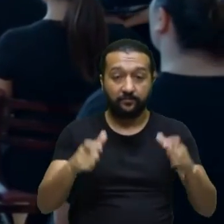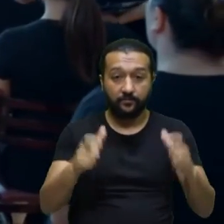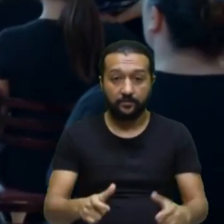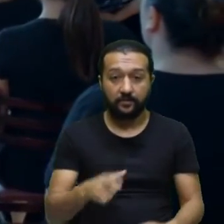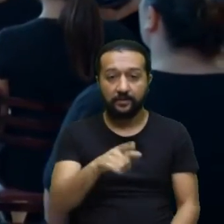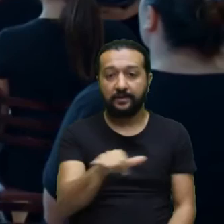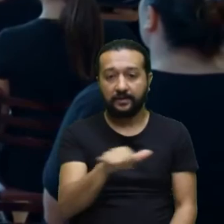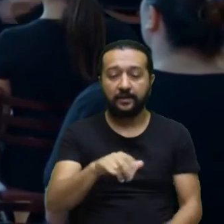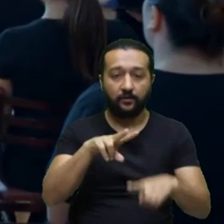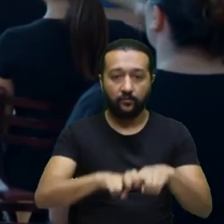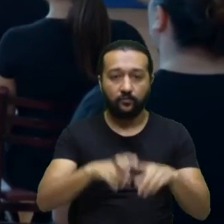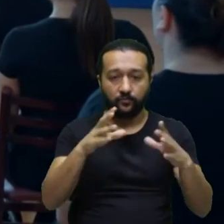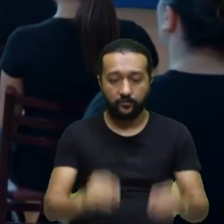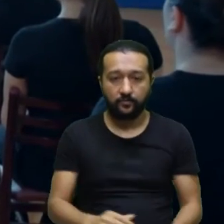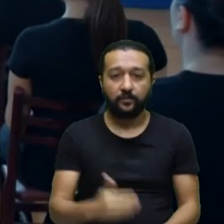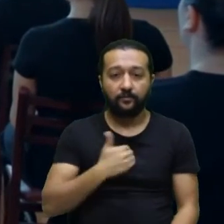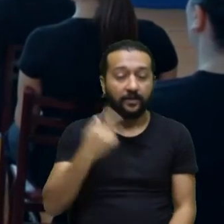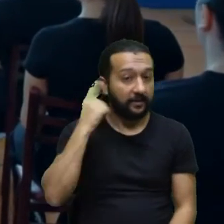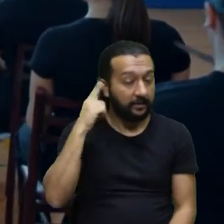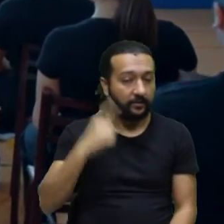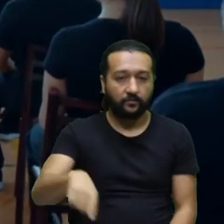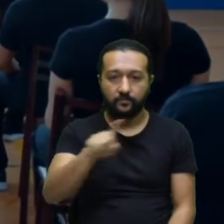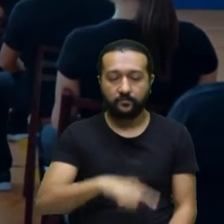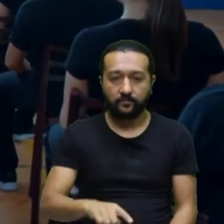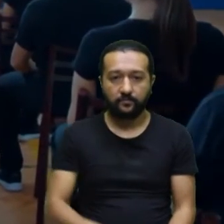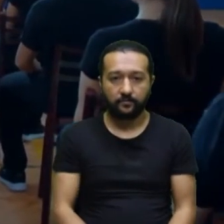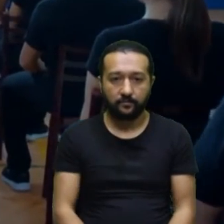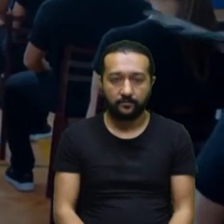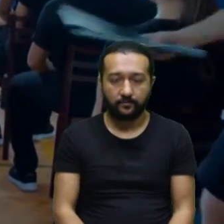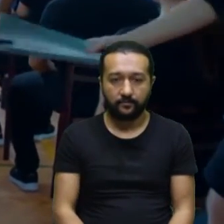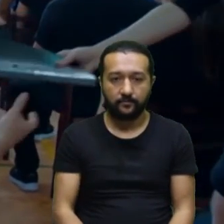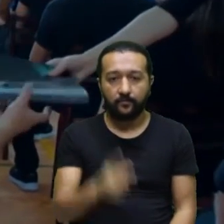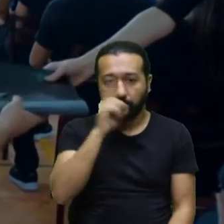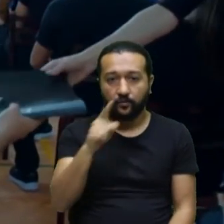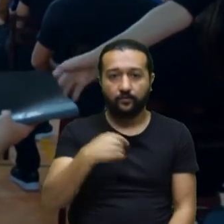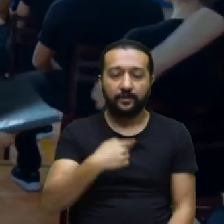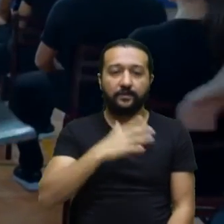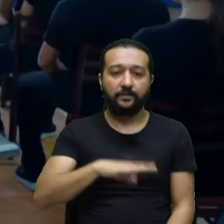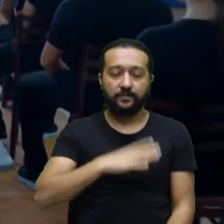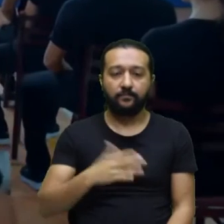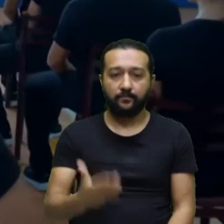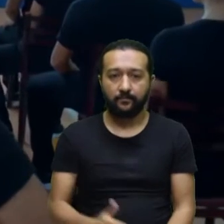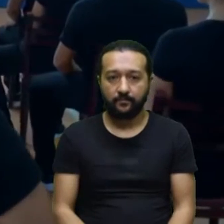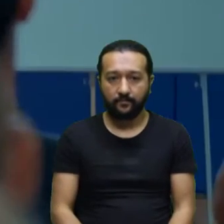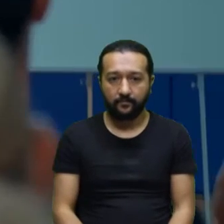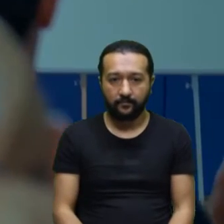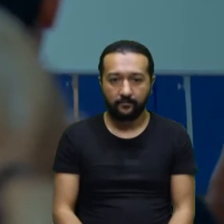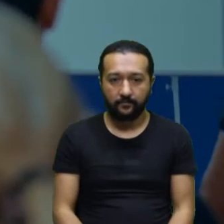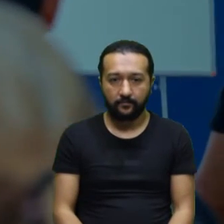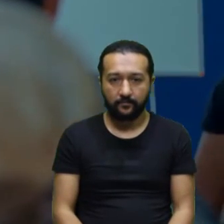Şimdi burada yan yana oturmuş beni dinliyorsunuz. Çünkü bunu ben istedim.